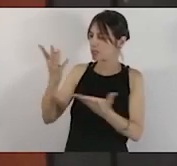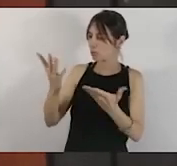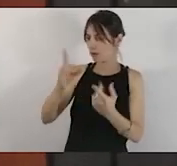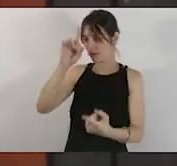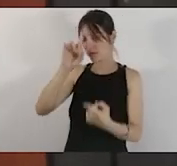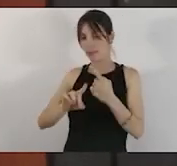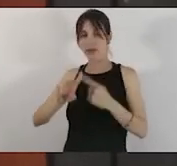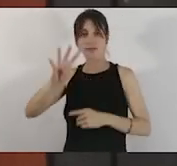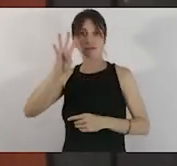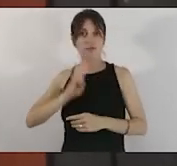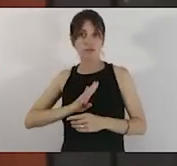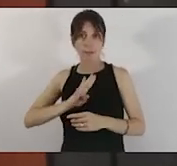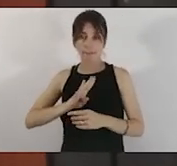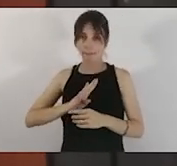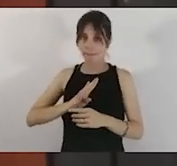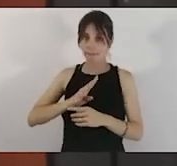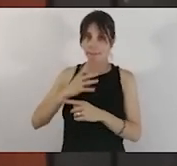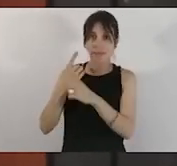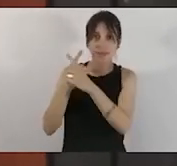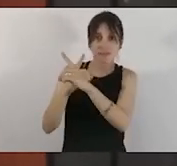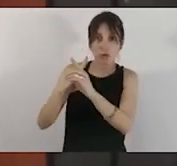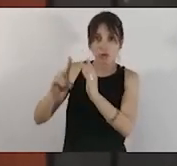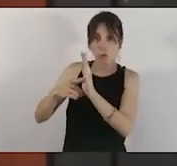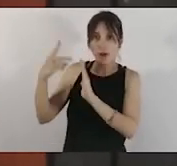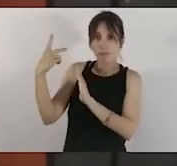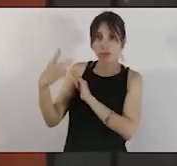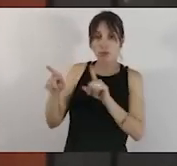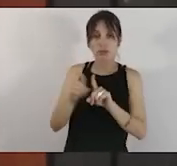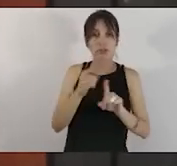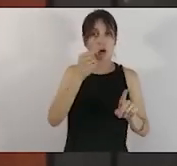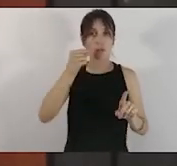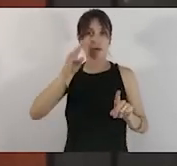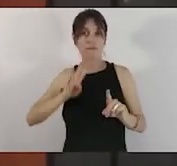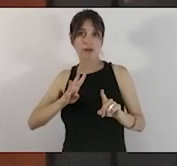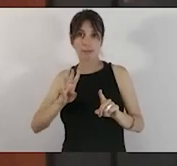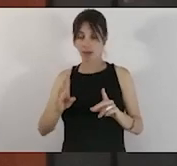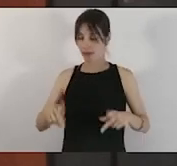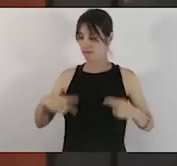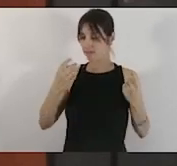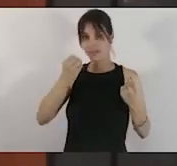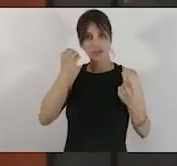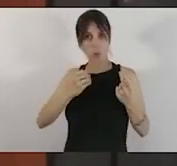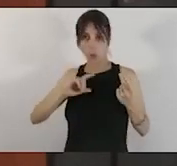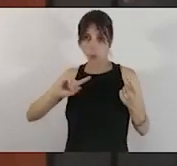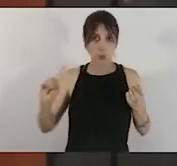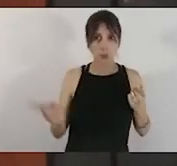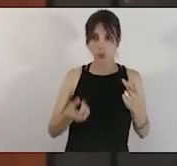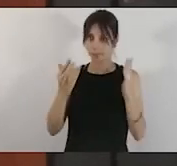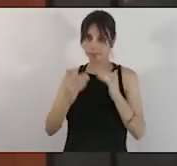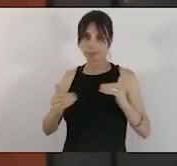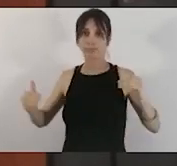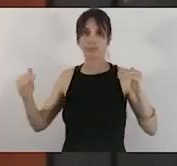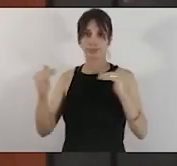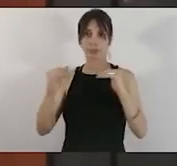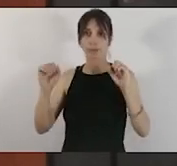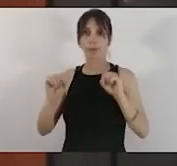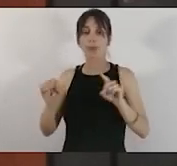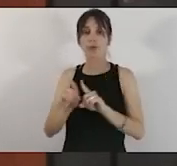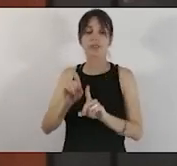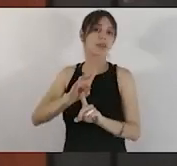droits des femmes, d'égalité femmes-hommes sur le territoire dans tous les actes de la vie courante ainsi que la lutte contre la maltraitance faite aux